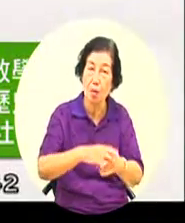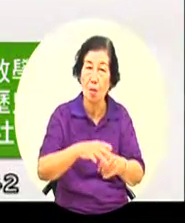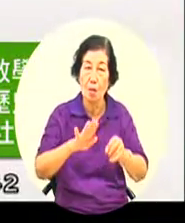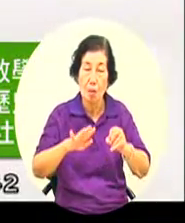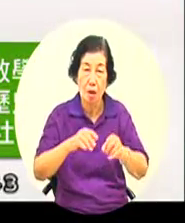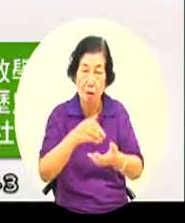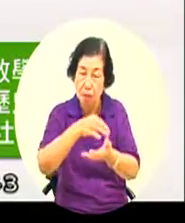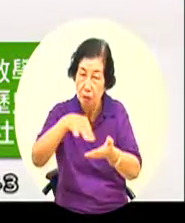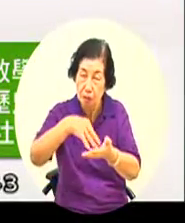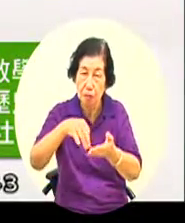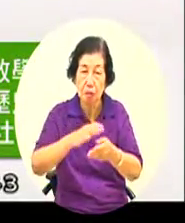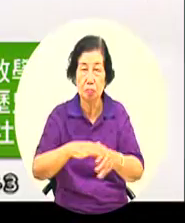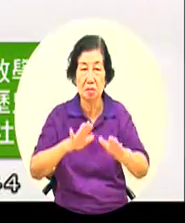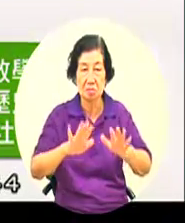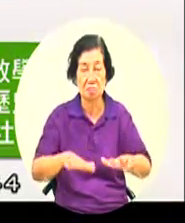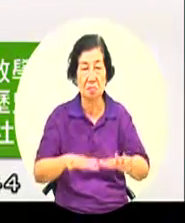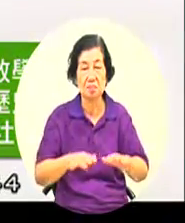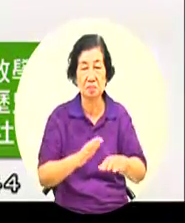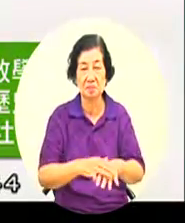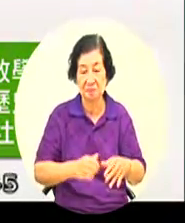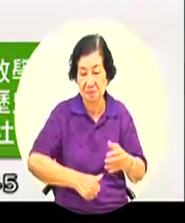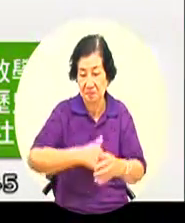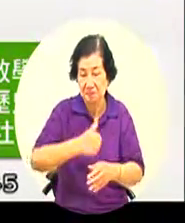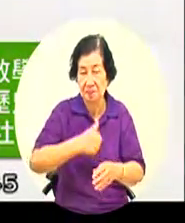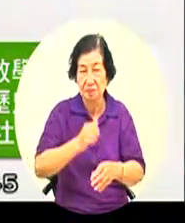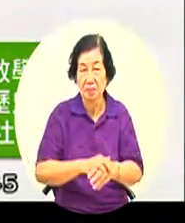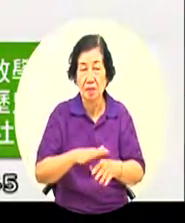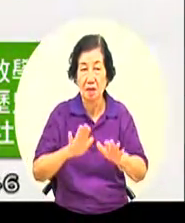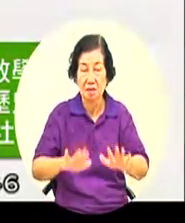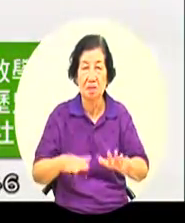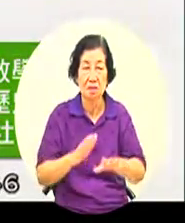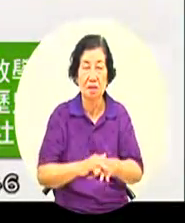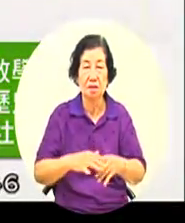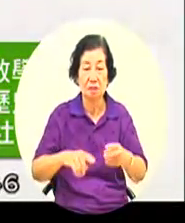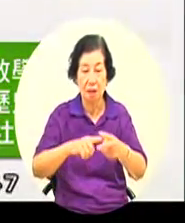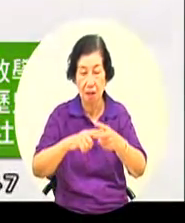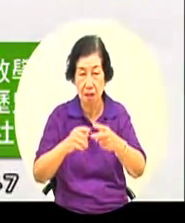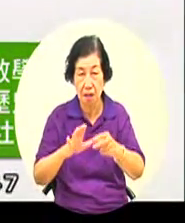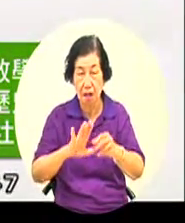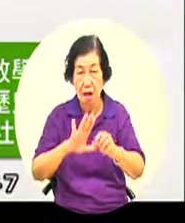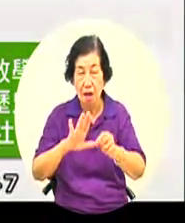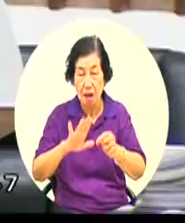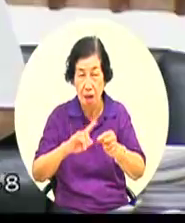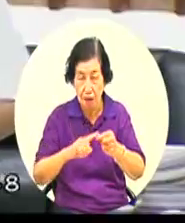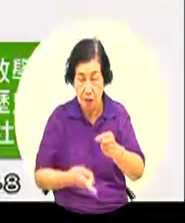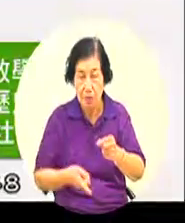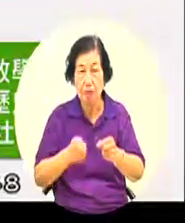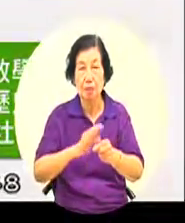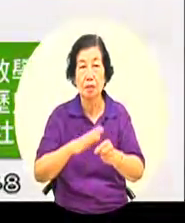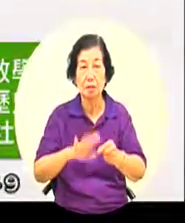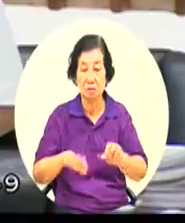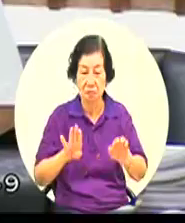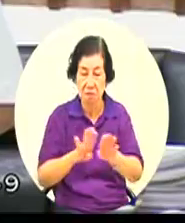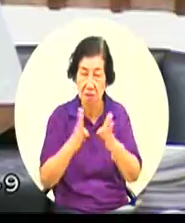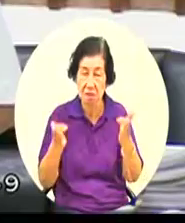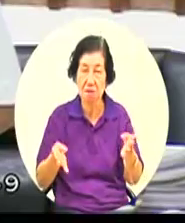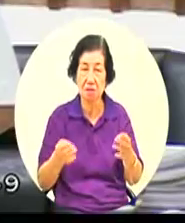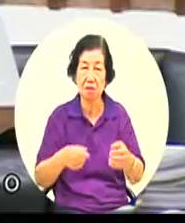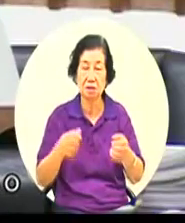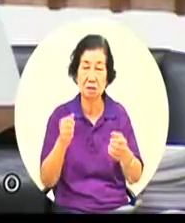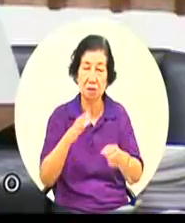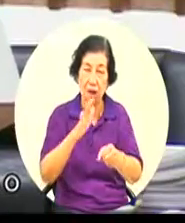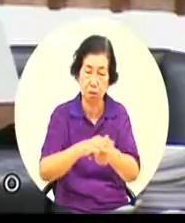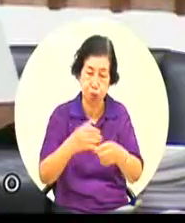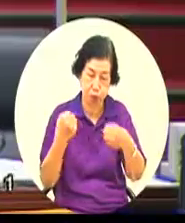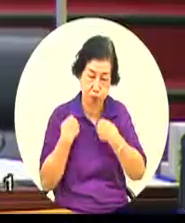个范局长报告，目前的国一学生大概30%就开始补习了。那补习的状况是这样，一个礼拜